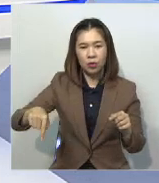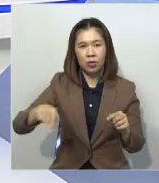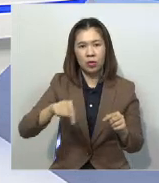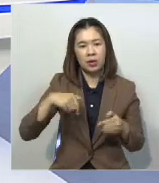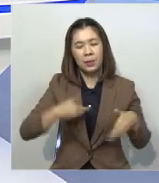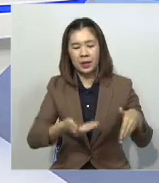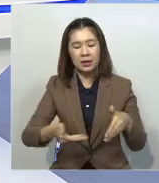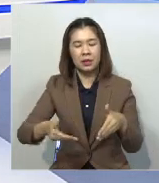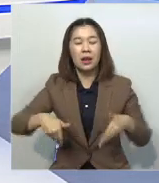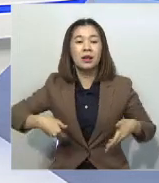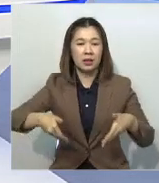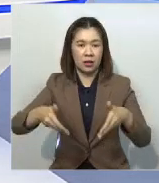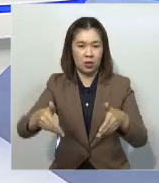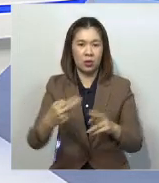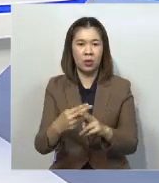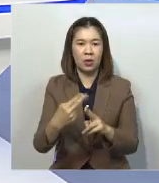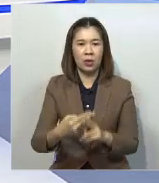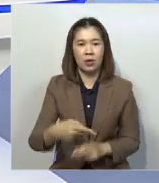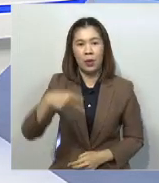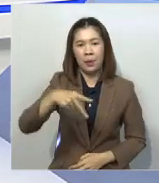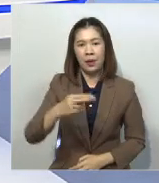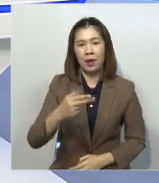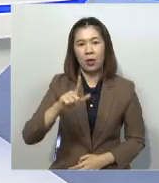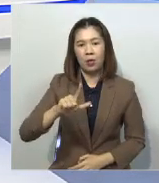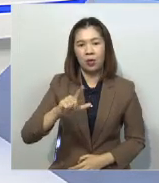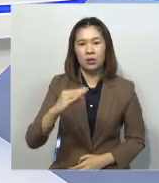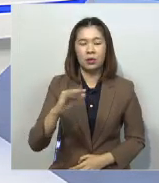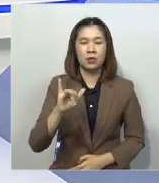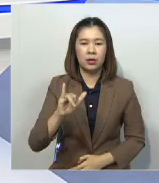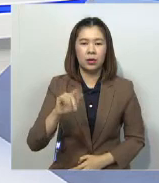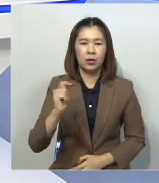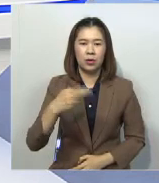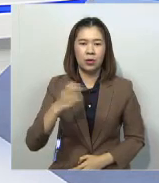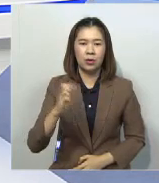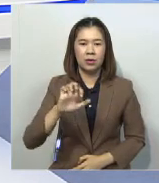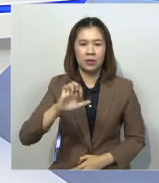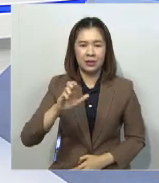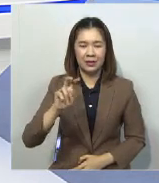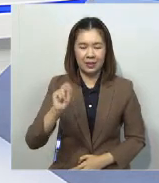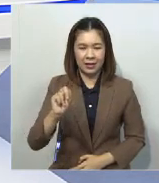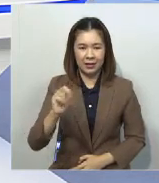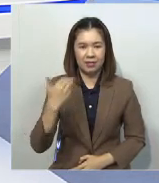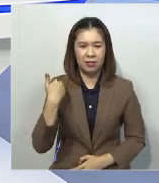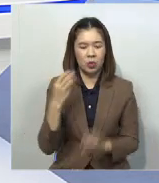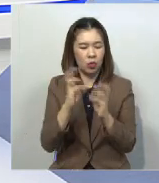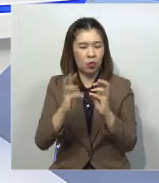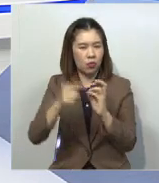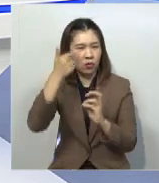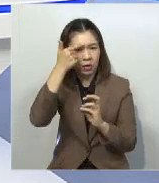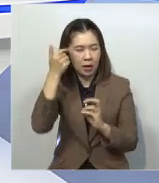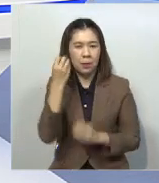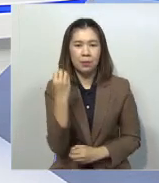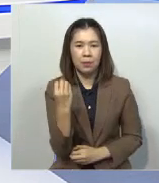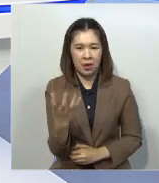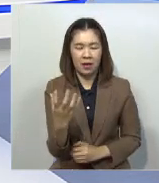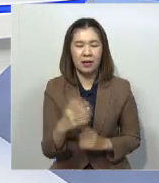ณกลองแก้วบอกไปเลยว่าวันนี้ตัวเลขริมถนนพหลโยธินเนี่ยเป็นพื้นที่ที่มี ีปริมาณฝุ่นละอองหรือว่า PM 2.5 ที่ค่อนข้